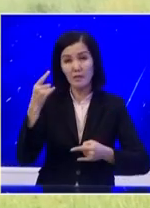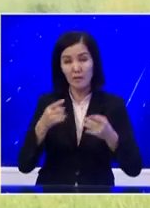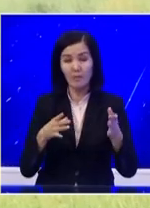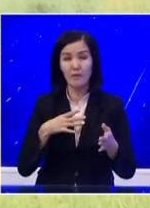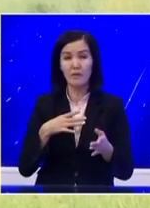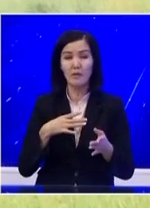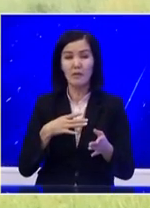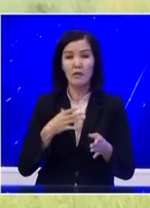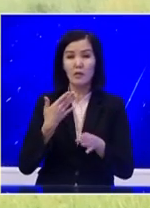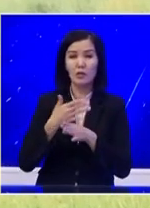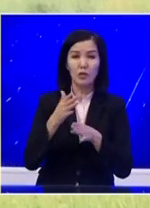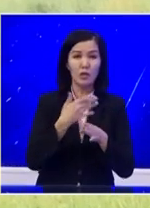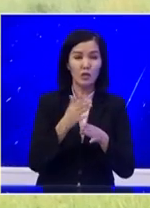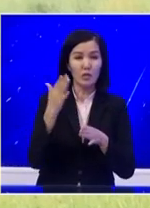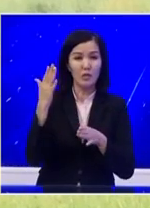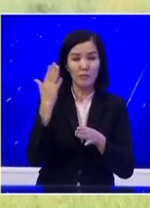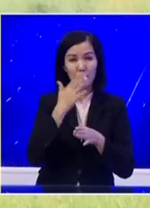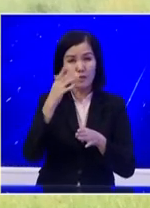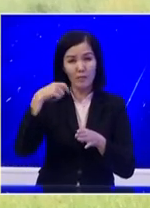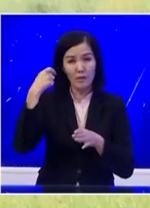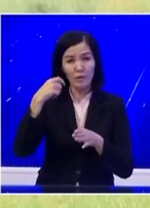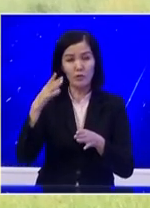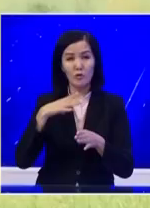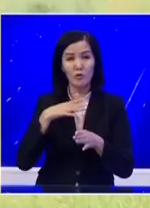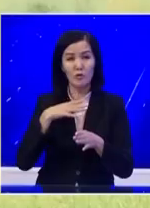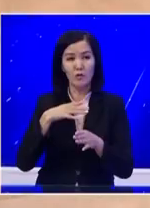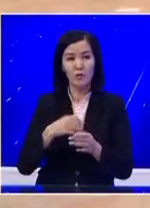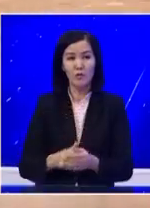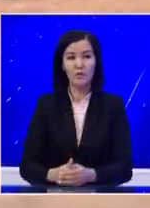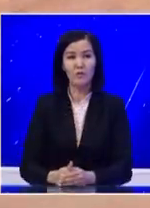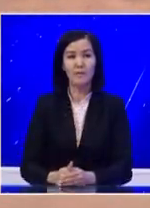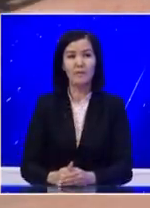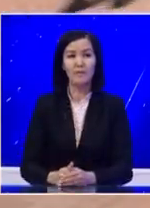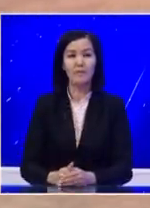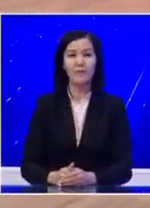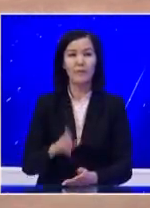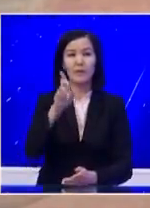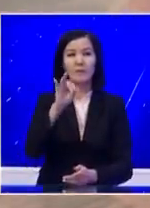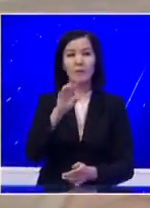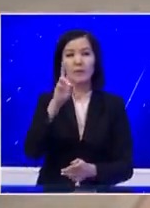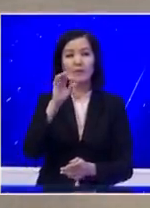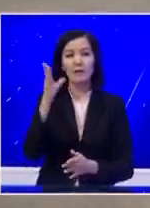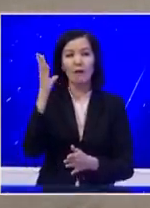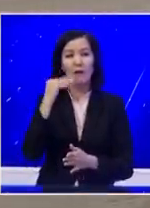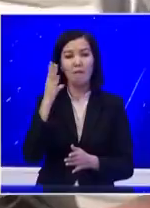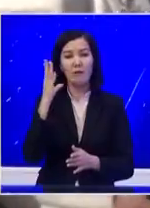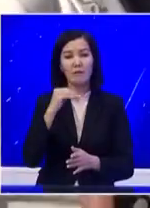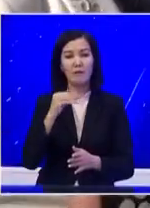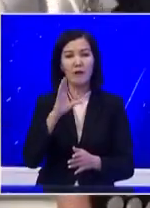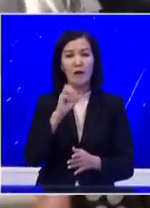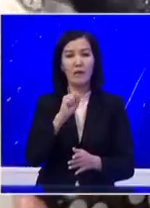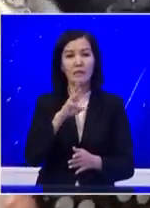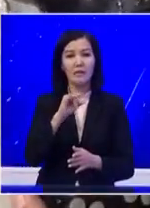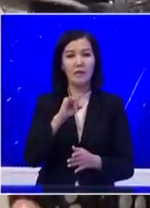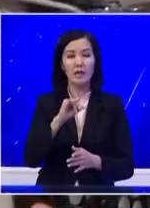қайсымызға жеке-жеке мынау бейнебаян түсірген, бұл ешқашан қандай облыстарда болмаған. Бейсен Абайұлы Алматы, Астана барса да туған өңірін